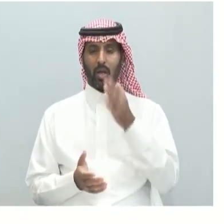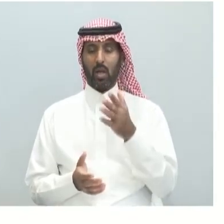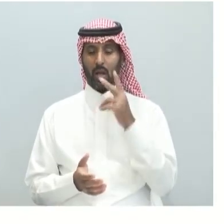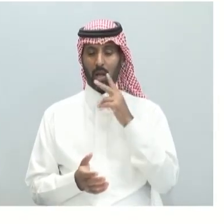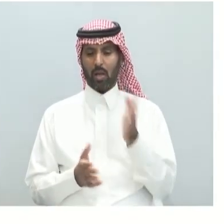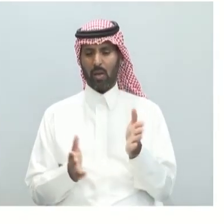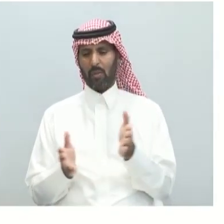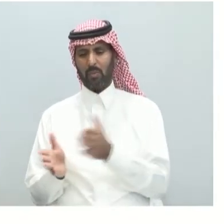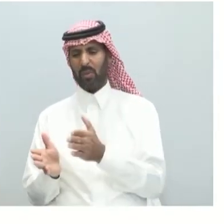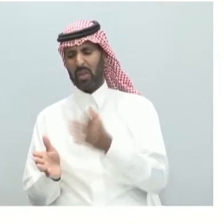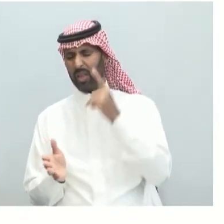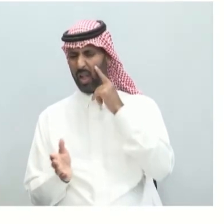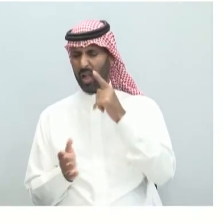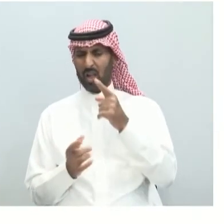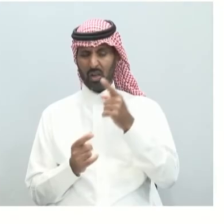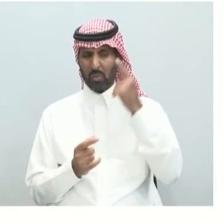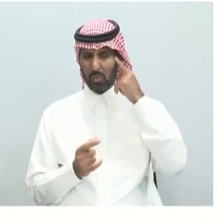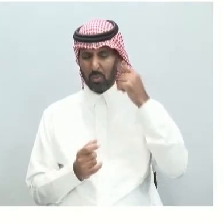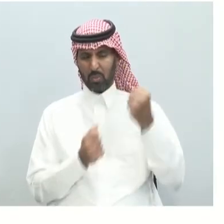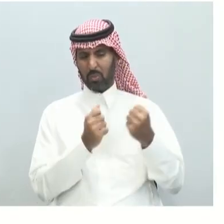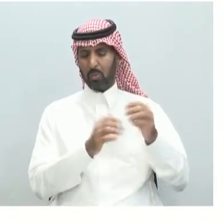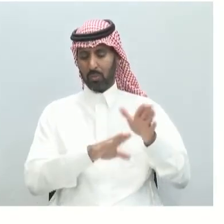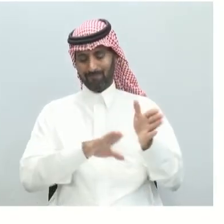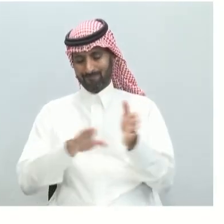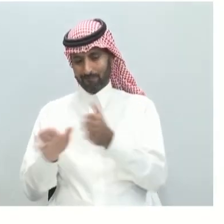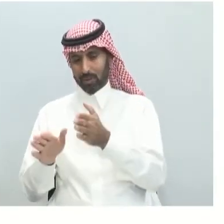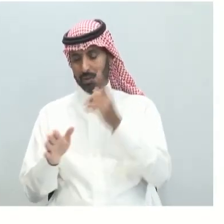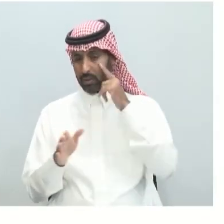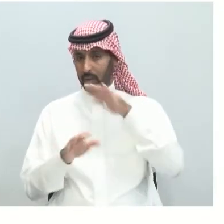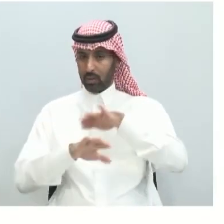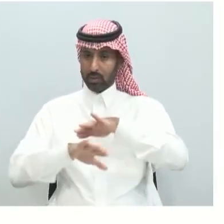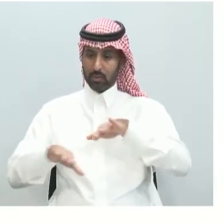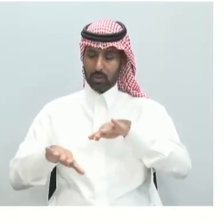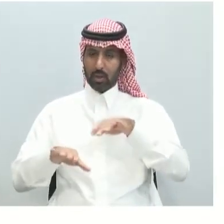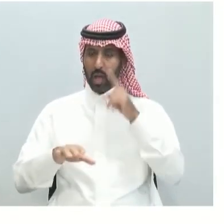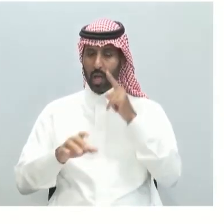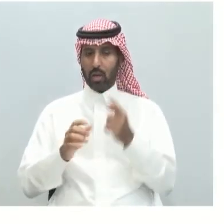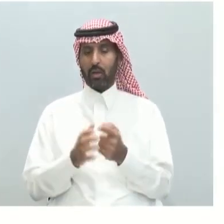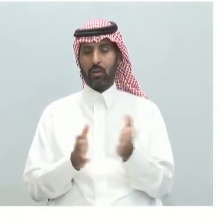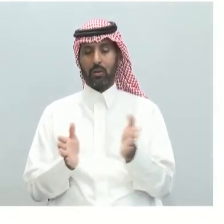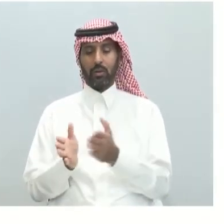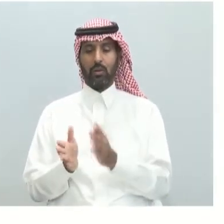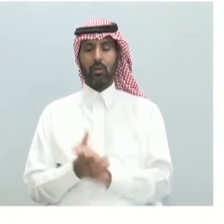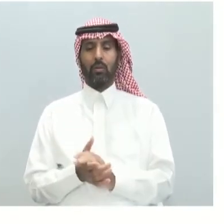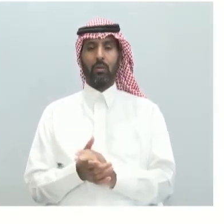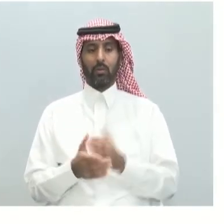نقول مثلا بالابتعاد عن مصادر الضوضاء وكذلك